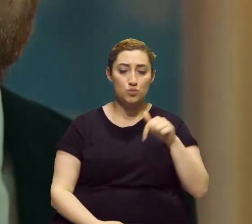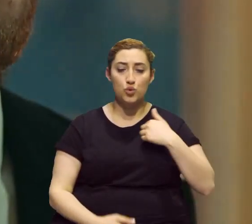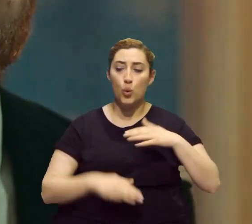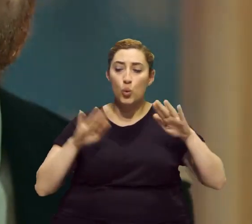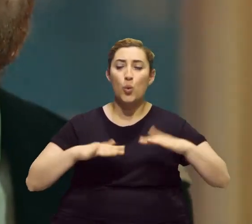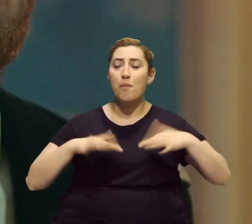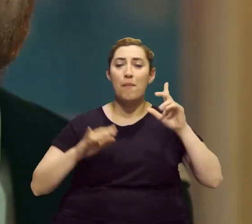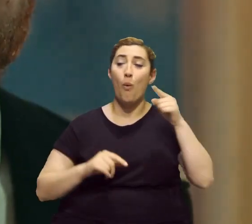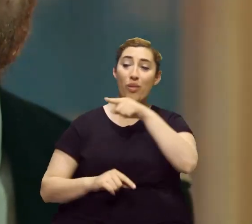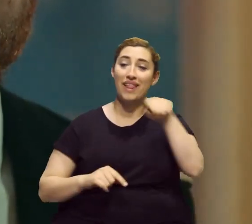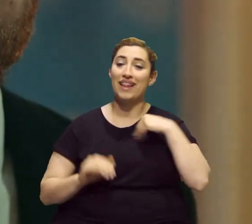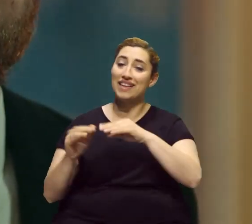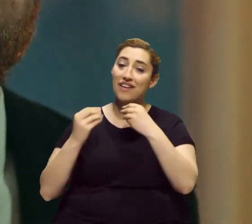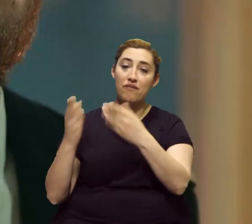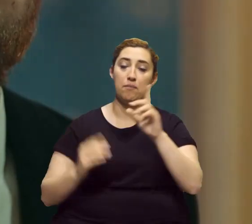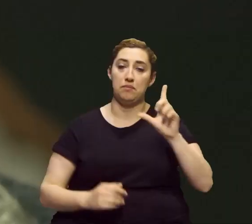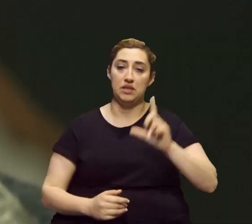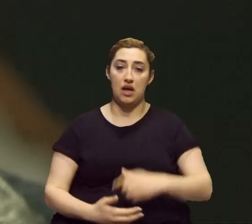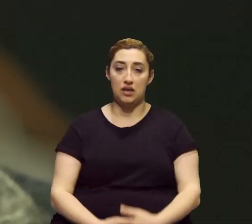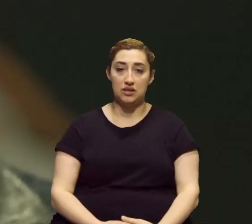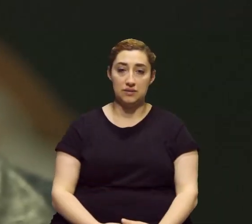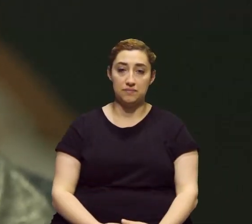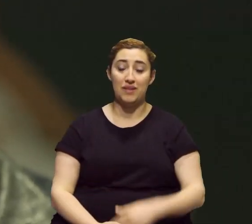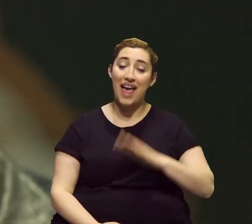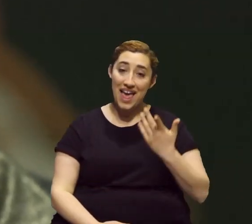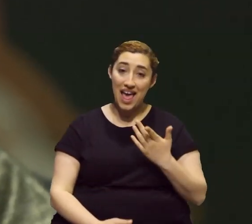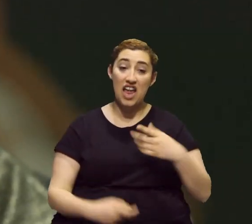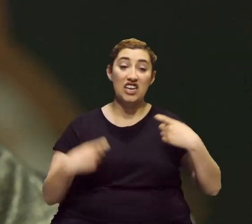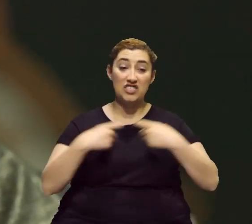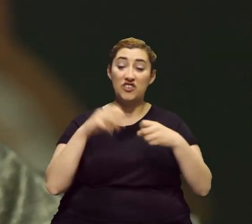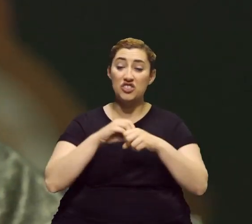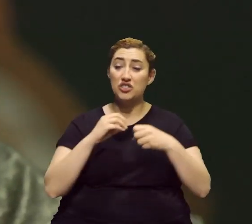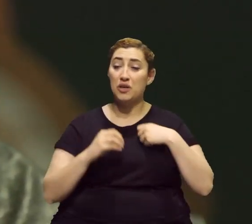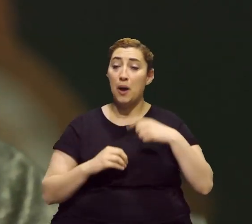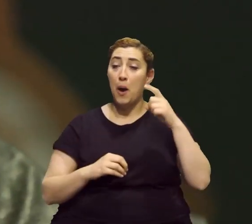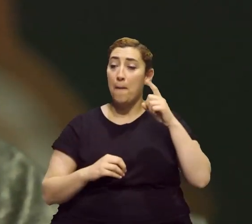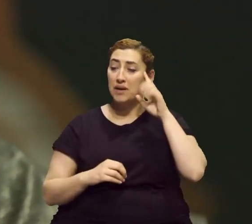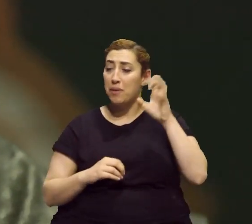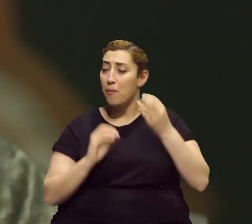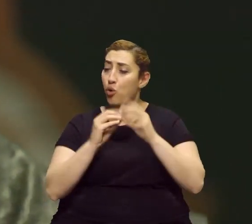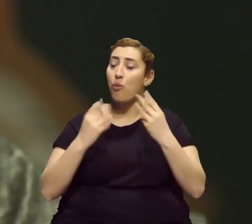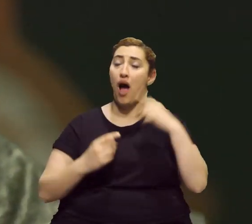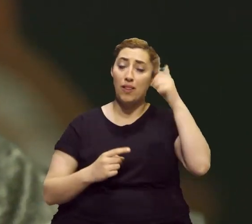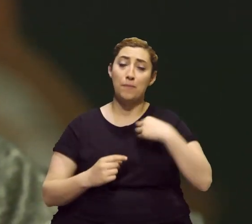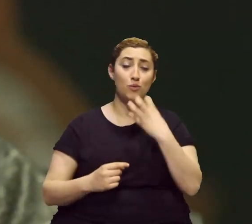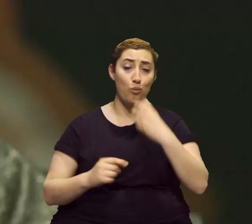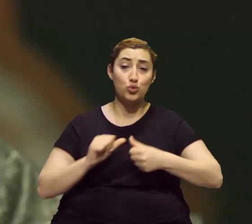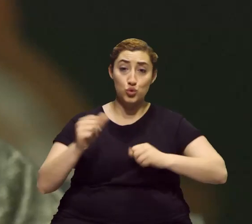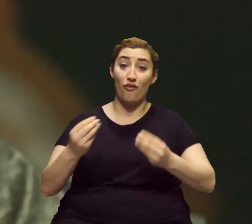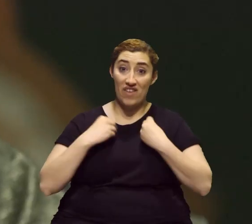Burada durmamalıyız, onların yanında olmalıyız. Eğer cephede başımıza bir şey gelmez ve Allah bize uzun ömür